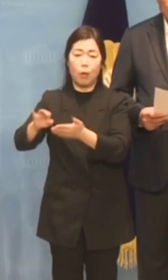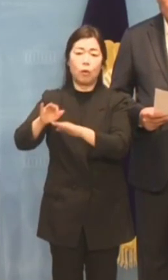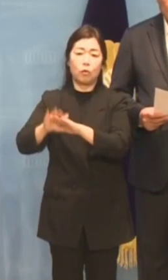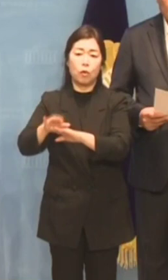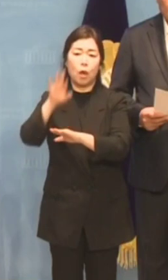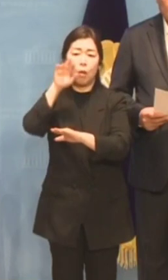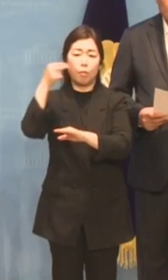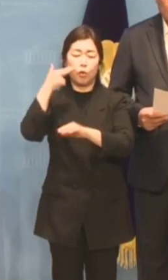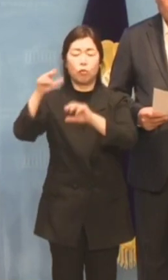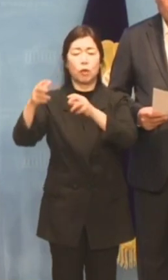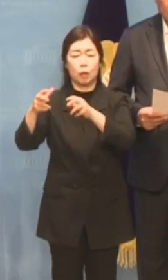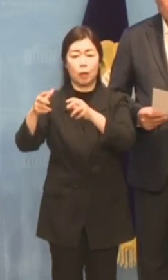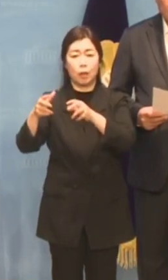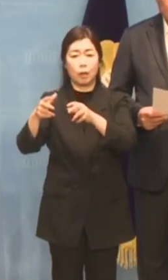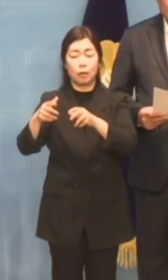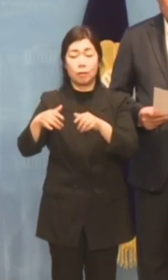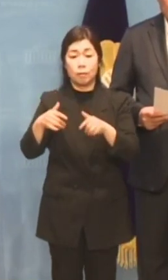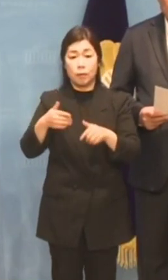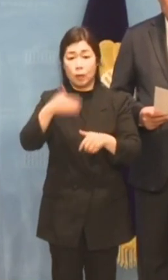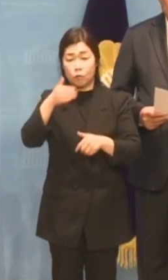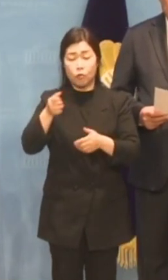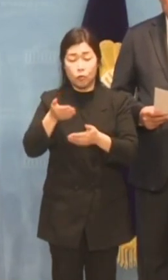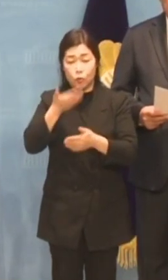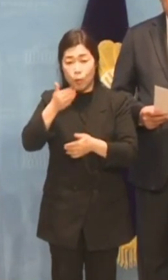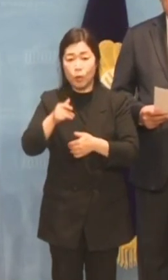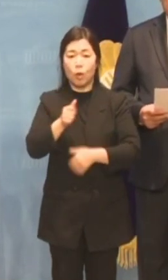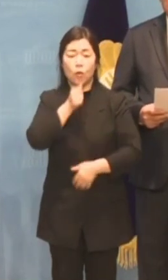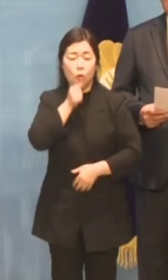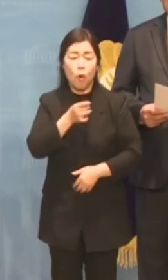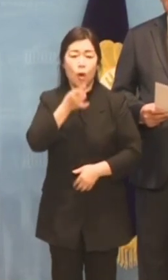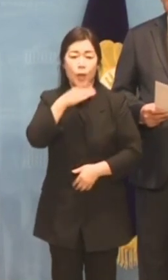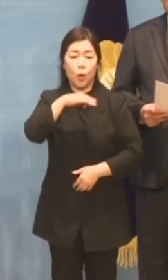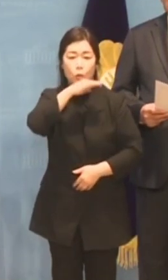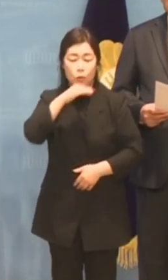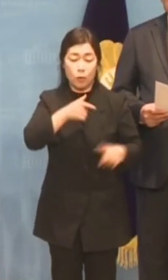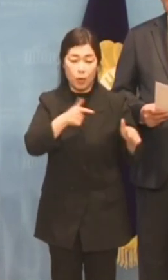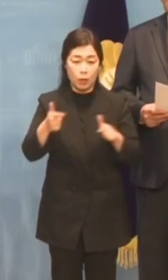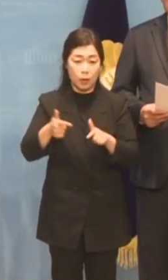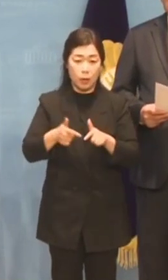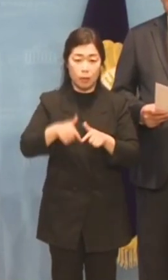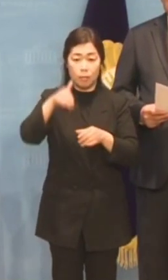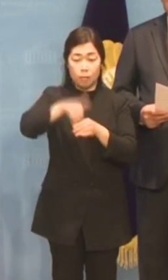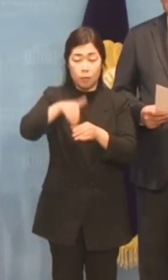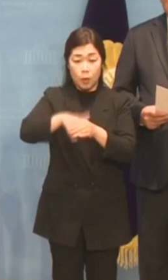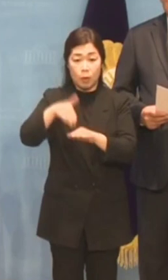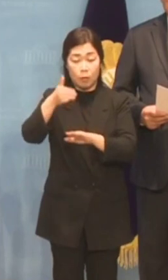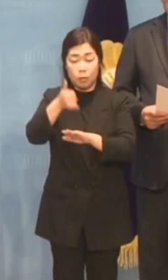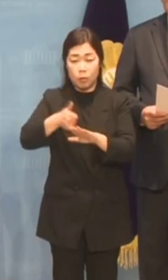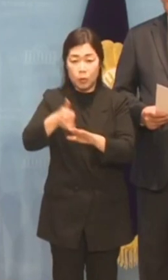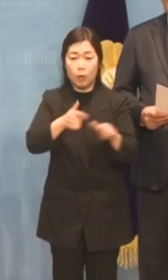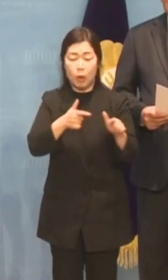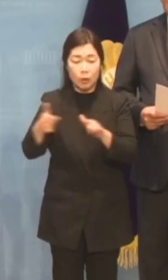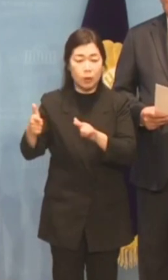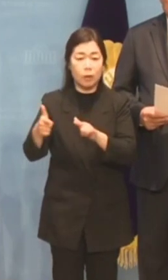미국은 주식인 밀, 콩, 옥수수 등 주요 농산물의 가격 하락을 막기